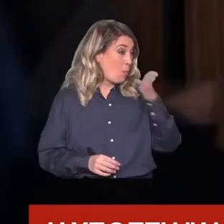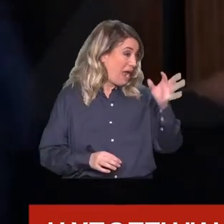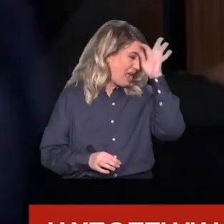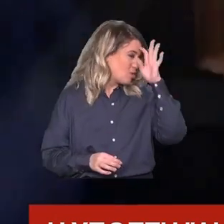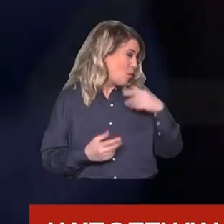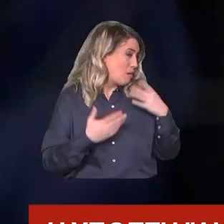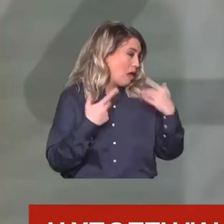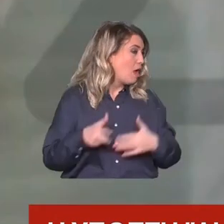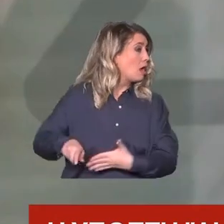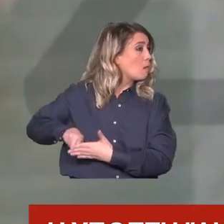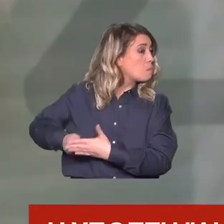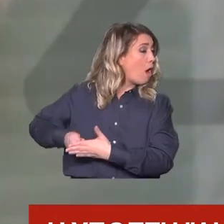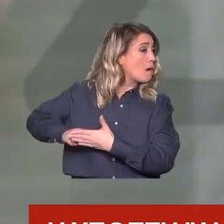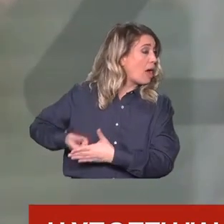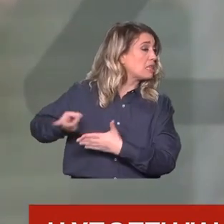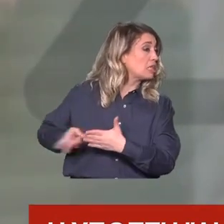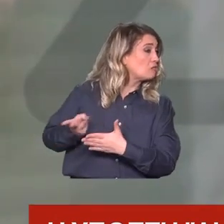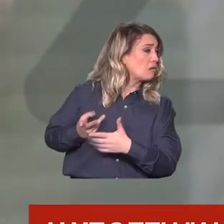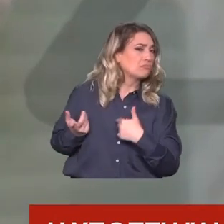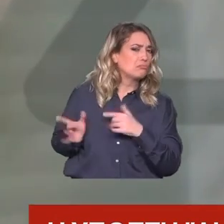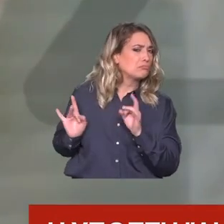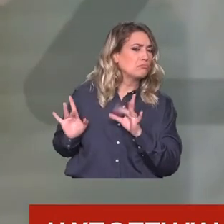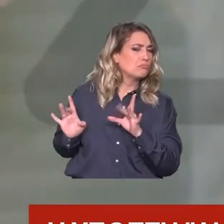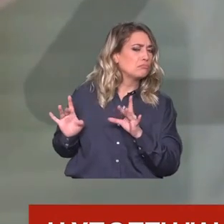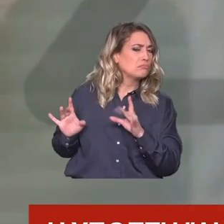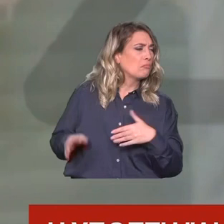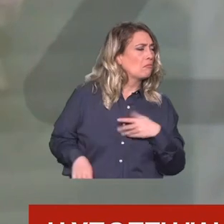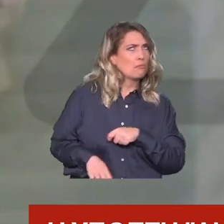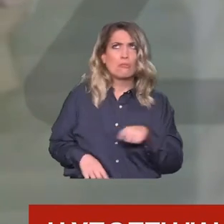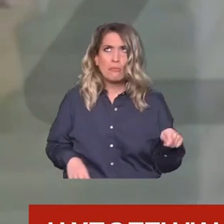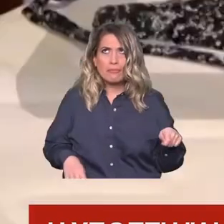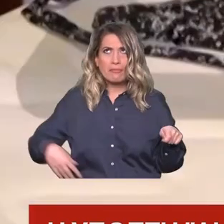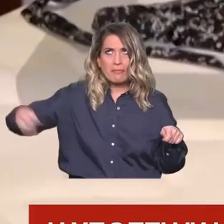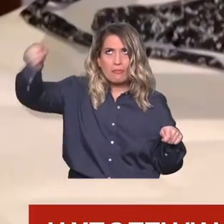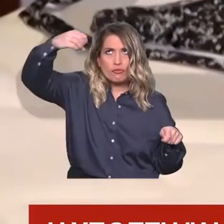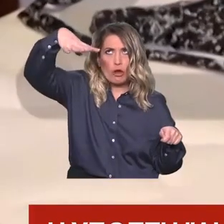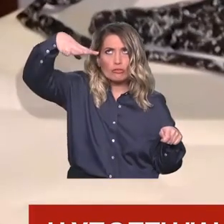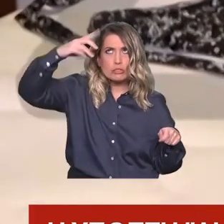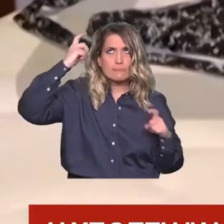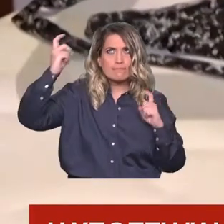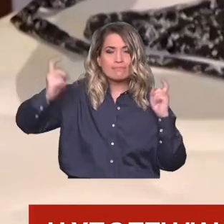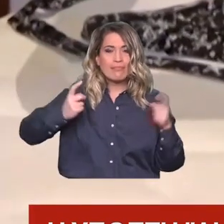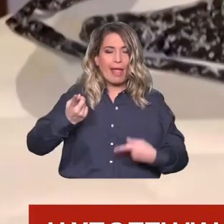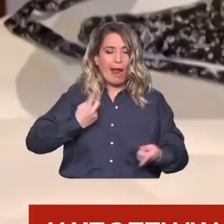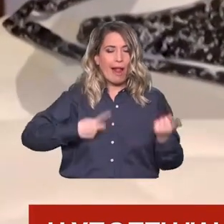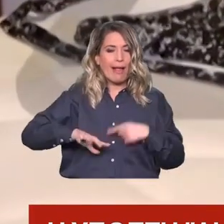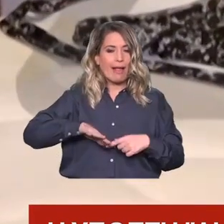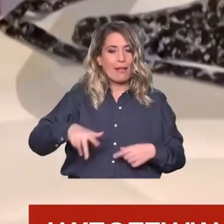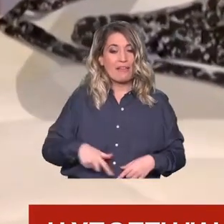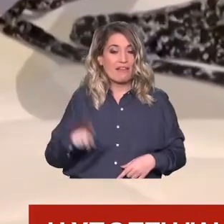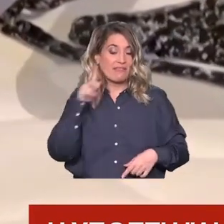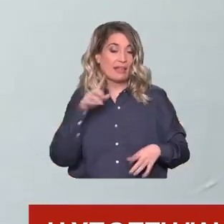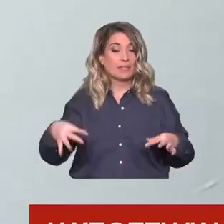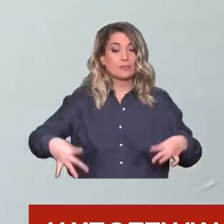έρθαμε, η πόρτα ήταν ξεκλείδωτη. Δεν είχαμε θέσει κανένα φως αναμένο. Το φως εξωπόρτας ήταν ανοιχτό. Δεν δίστασε να εμφανίσει και ένα μπλουζάκι